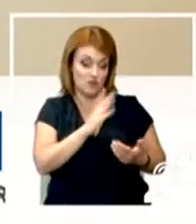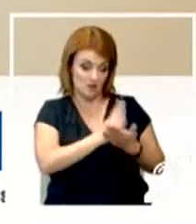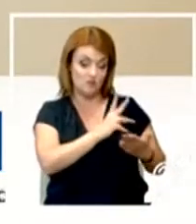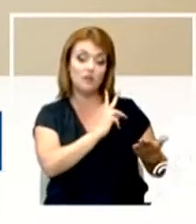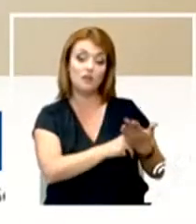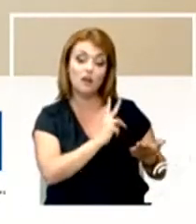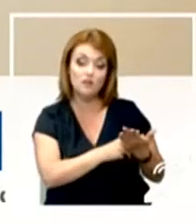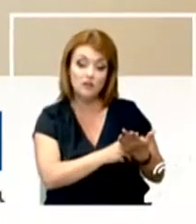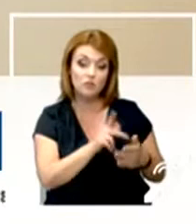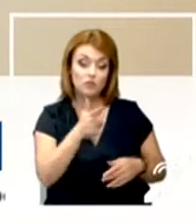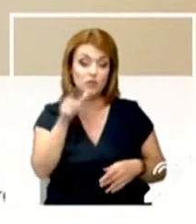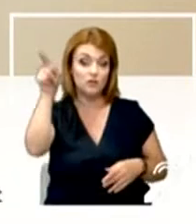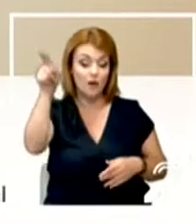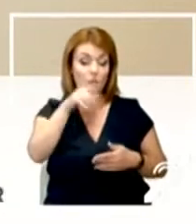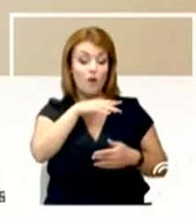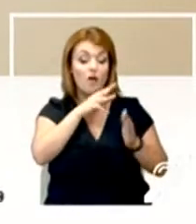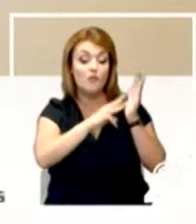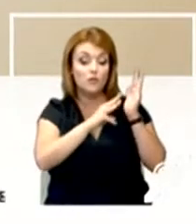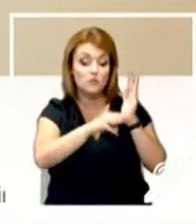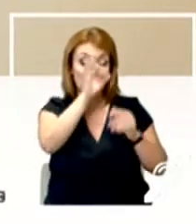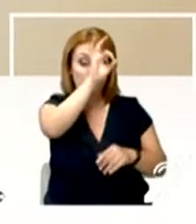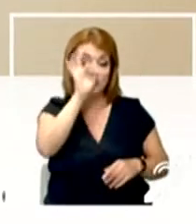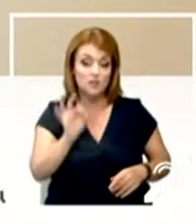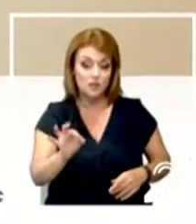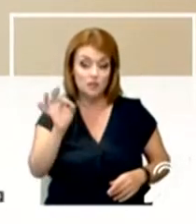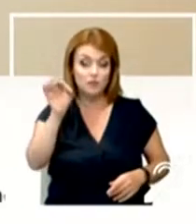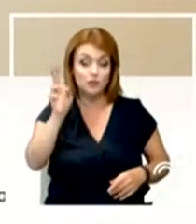paharului. Eu aș vedea și partea plină. Faptul că în acești ani